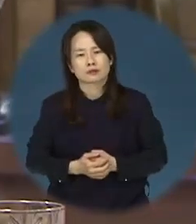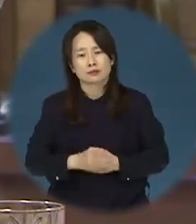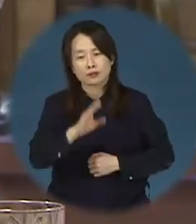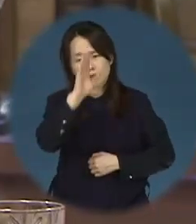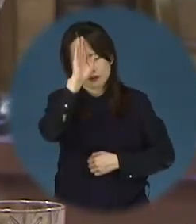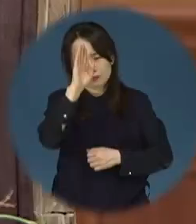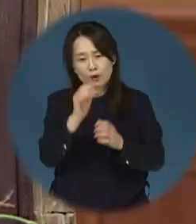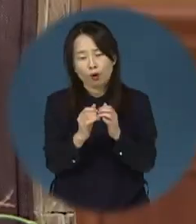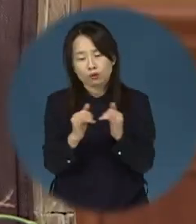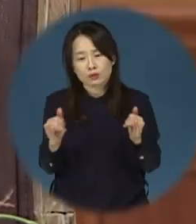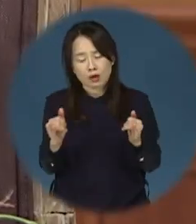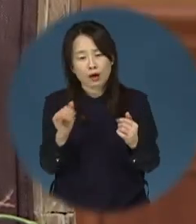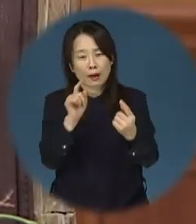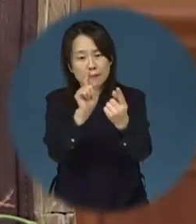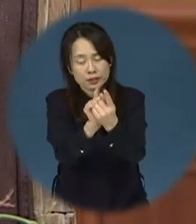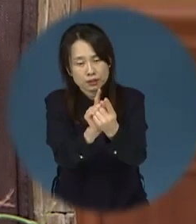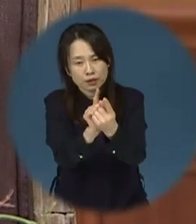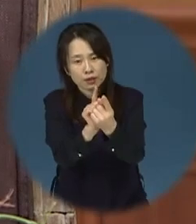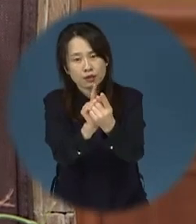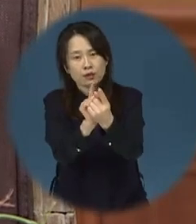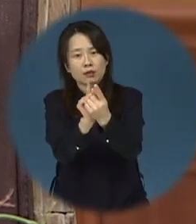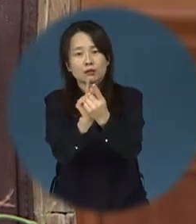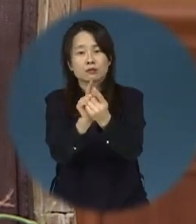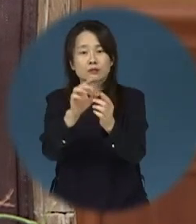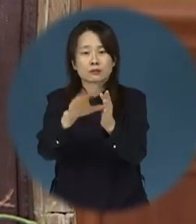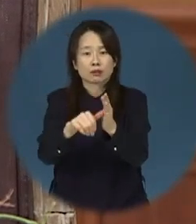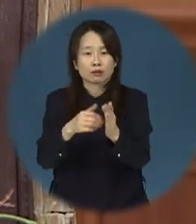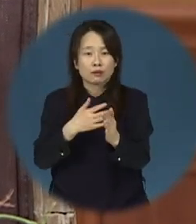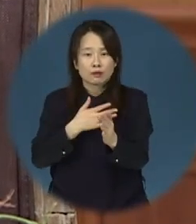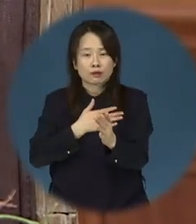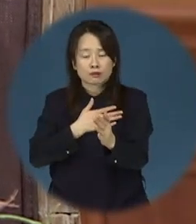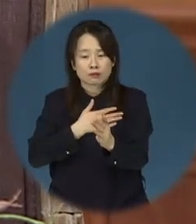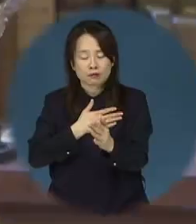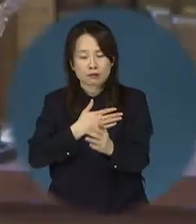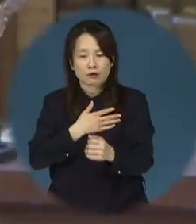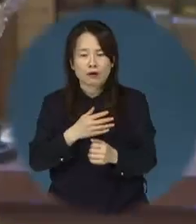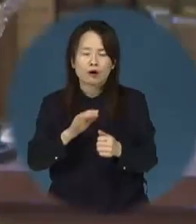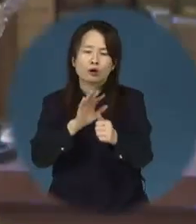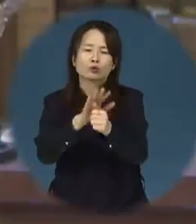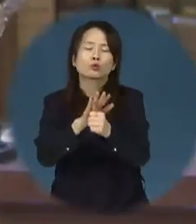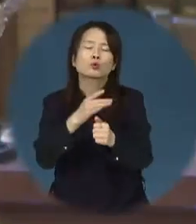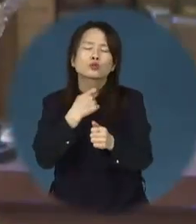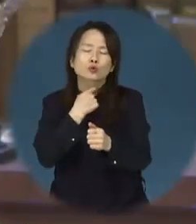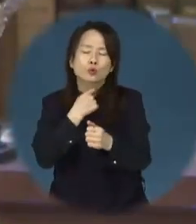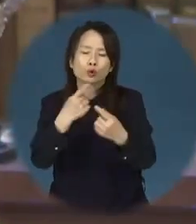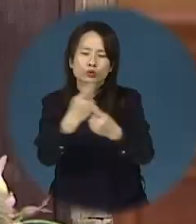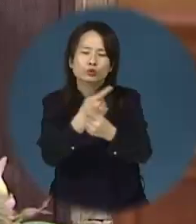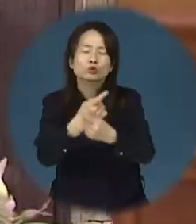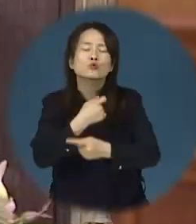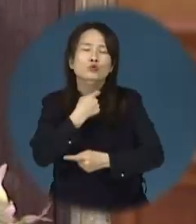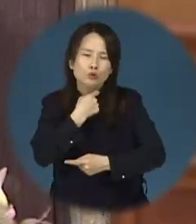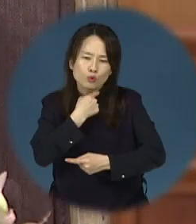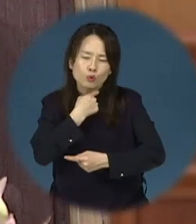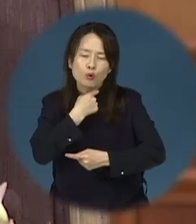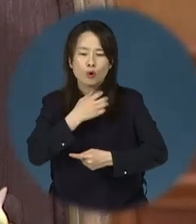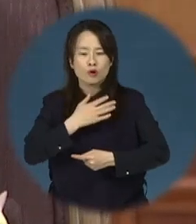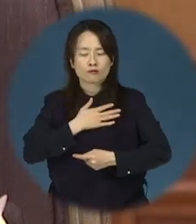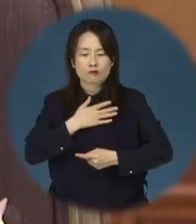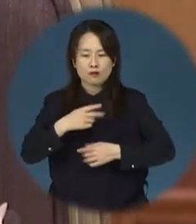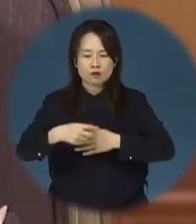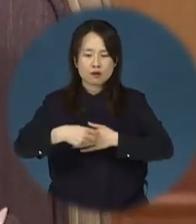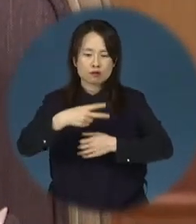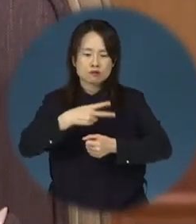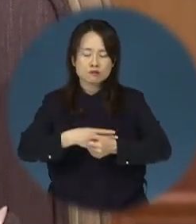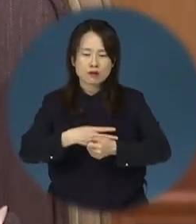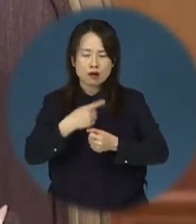볼수록 많은 경험을 할수록 제가 많이 변할 수 있는 거고요. 의사로서 실력이 커진다. 예, 그렇죠. 그러니까 환자 뭐